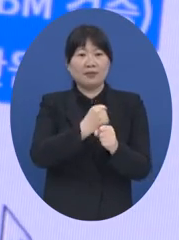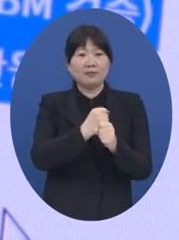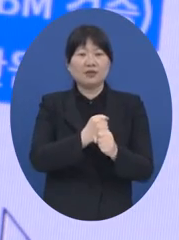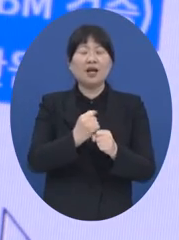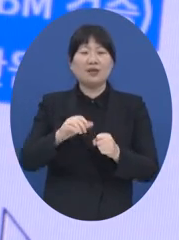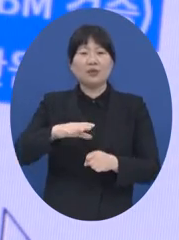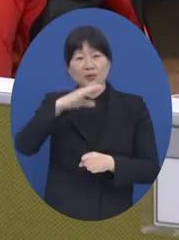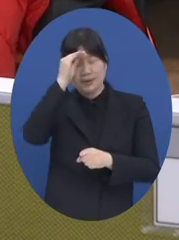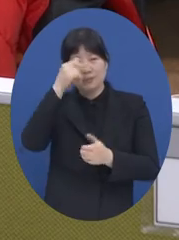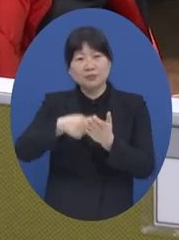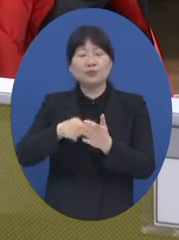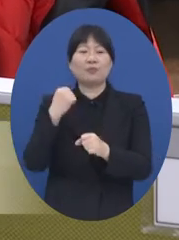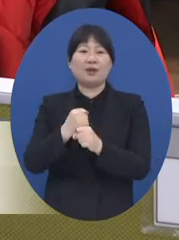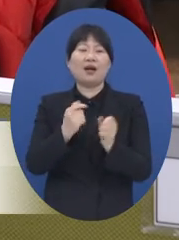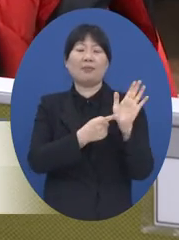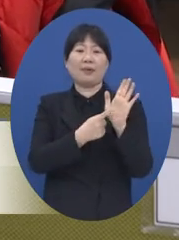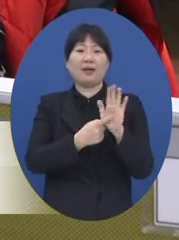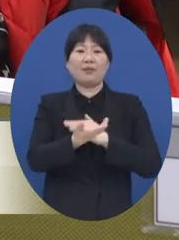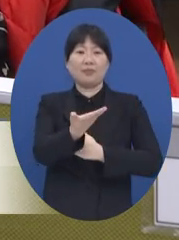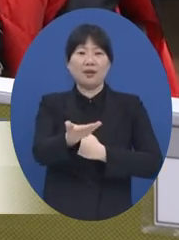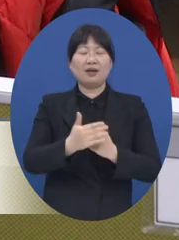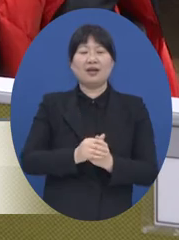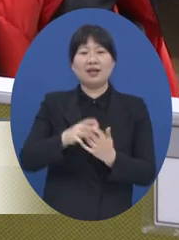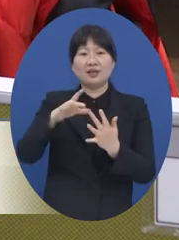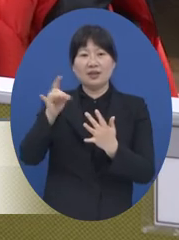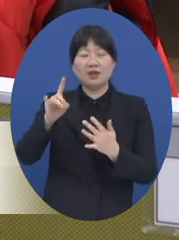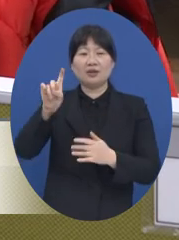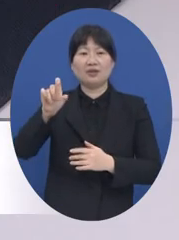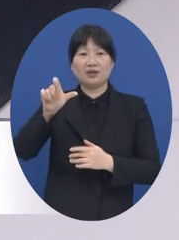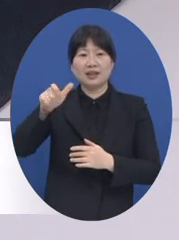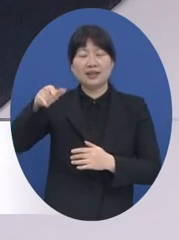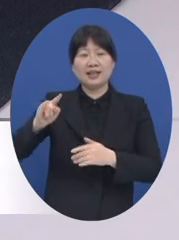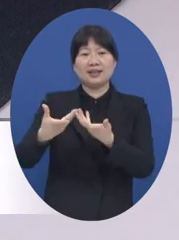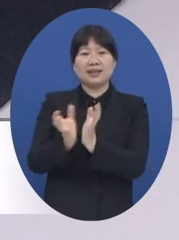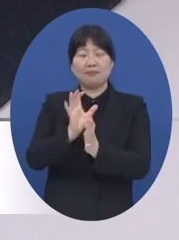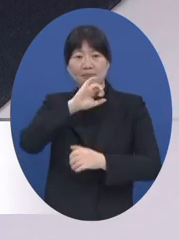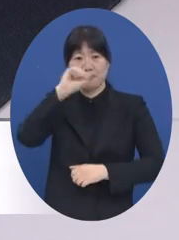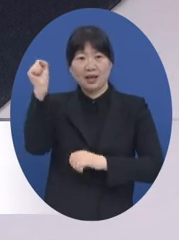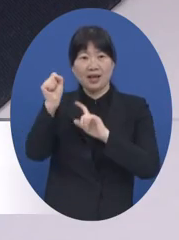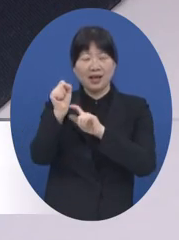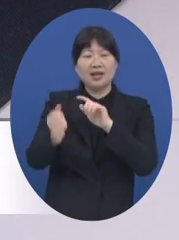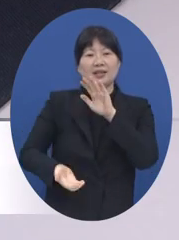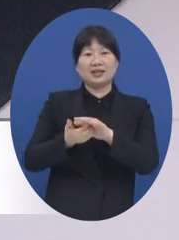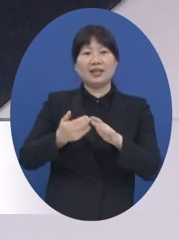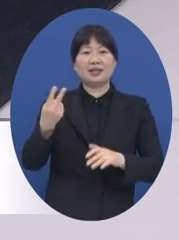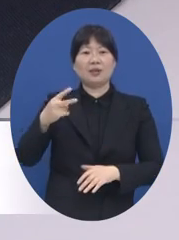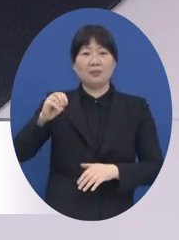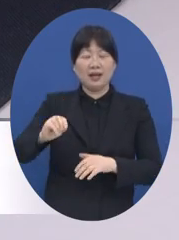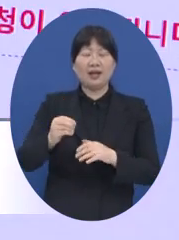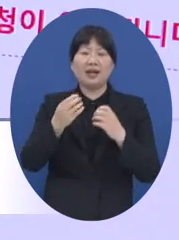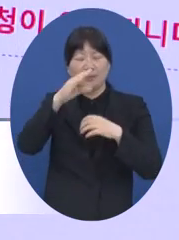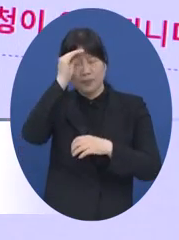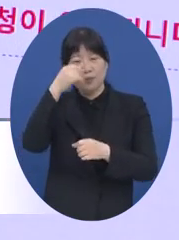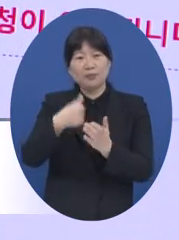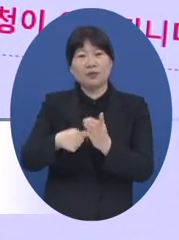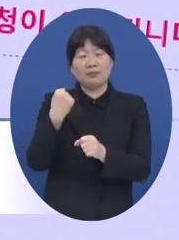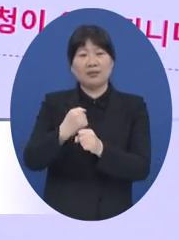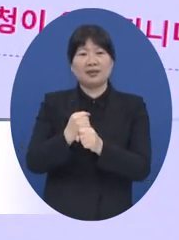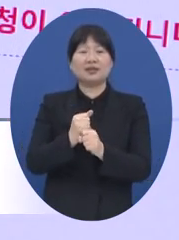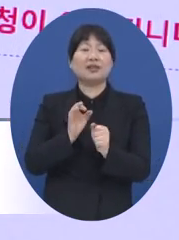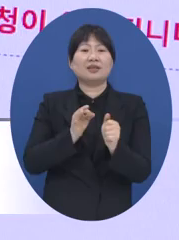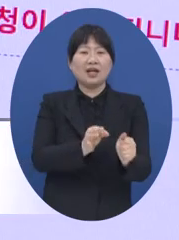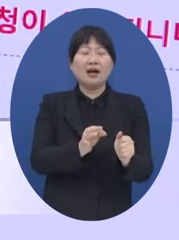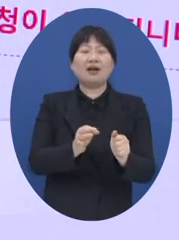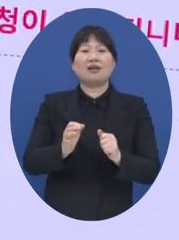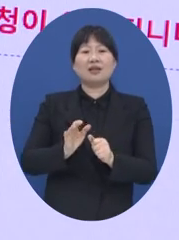돕는 방식 신청을 통해 선발된 15개 팀들은 최대 2000만원의 시제품 제작자 금과 함께 전문가 컨설팅